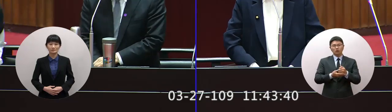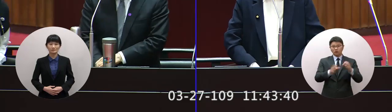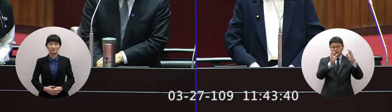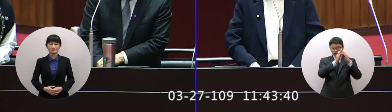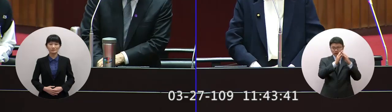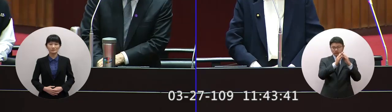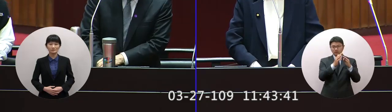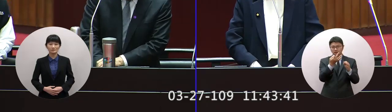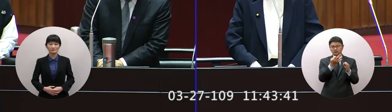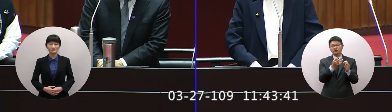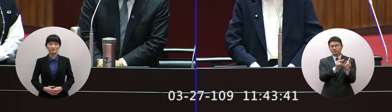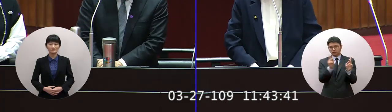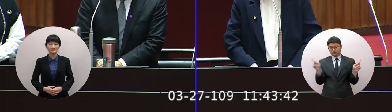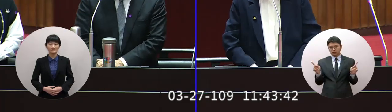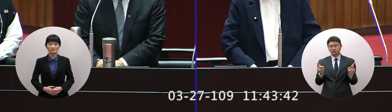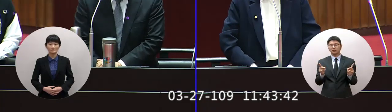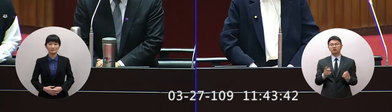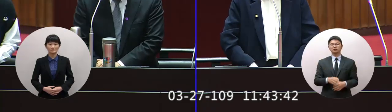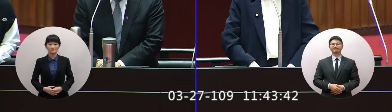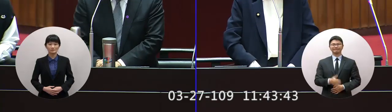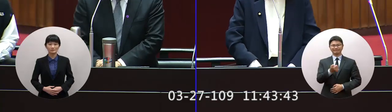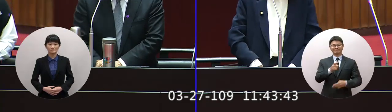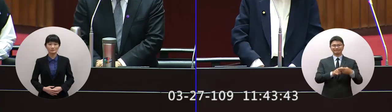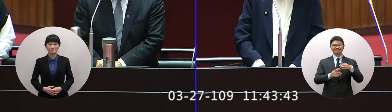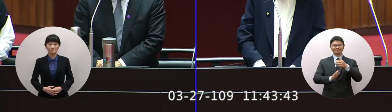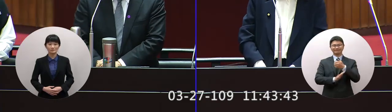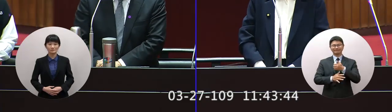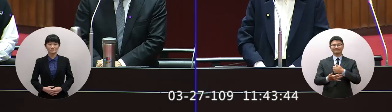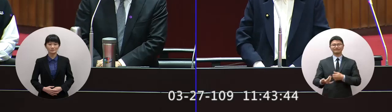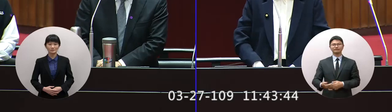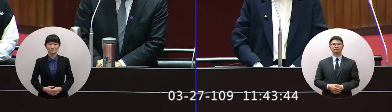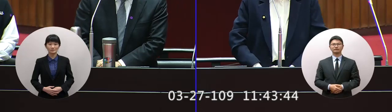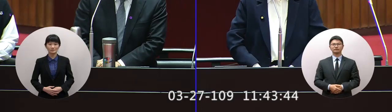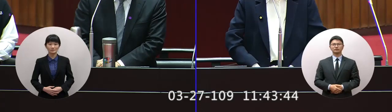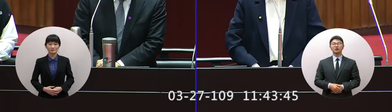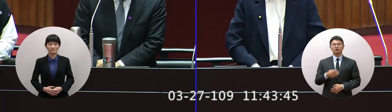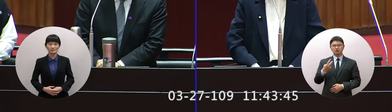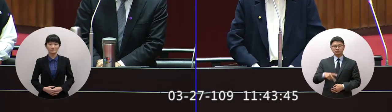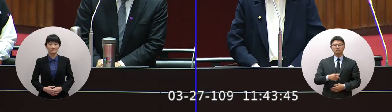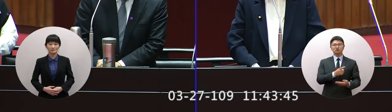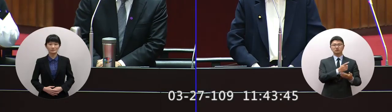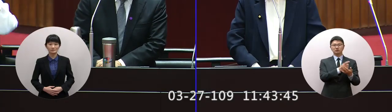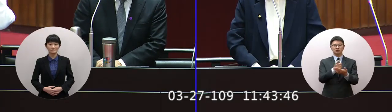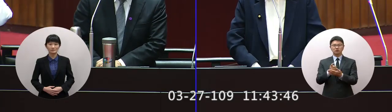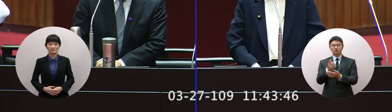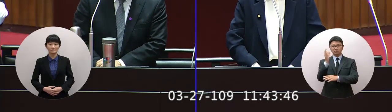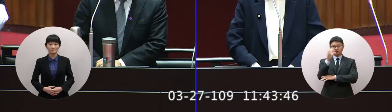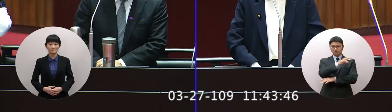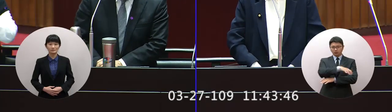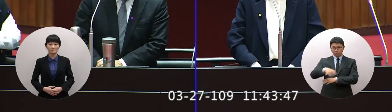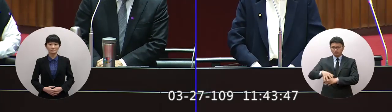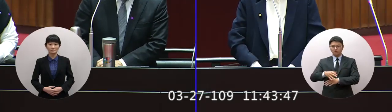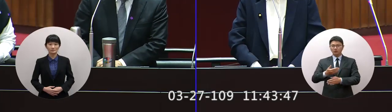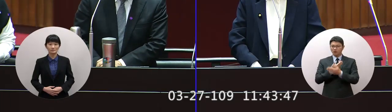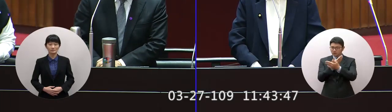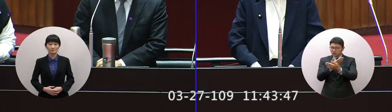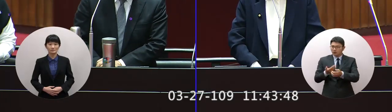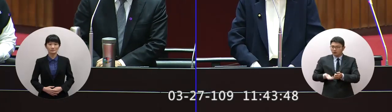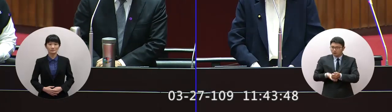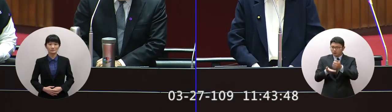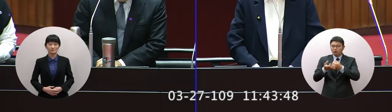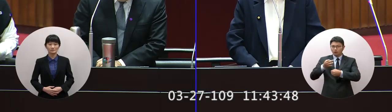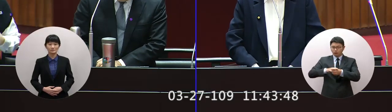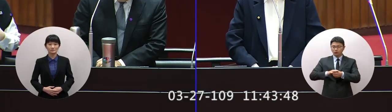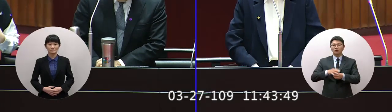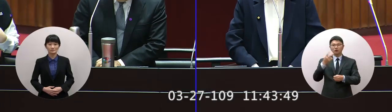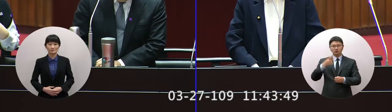机构放款，谢谢诸位，然后也有各单位奖补助，接下来更重要的是